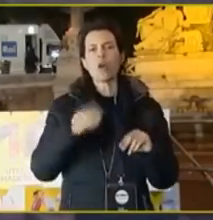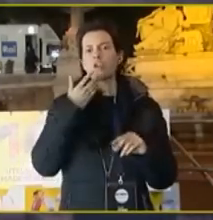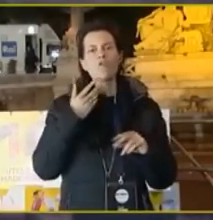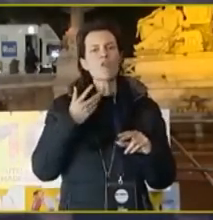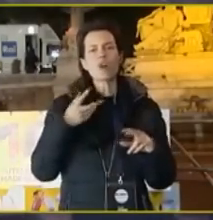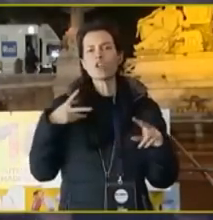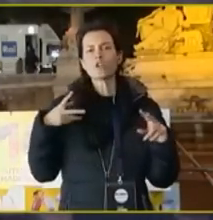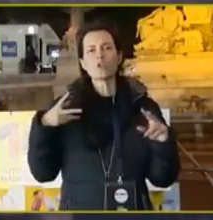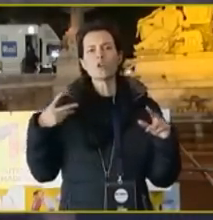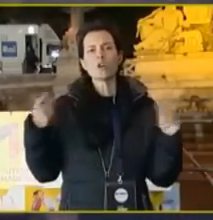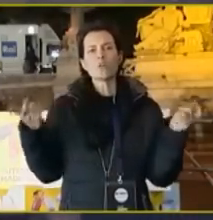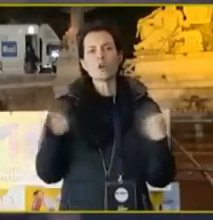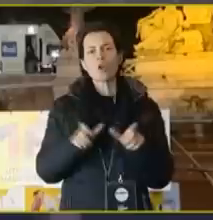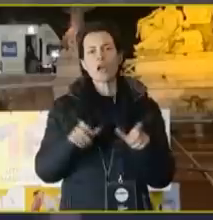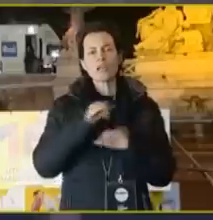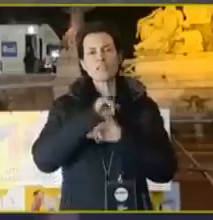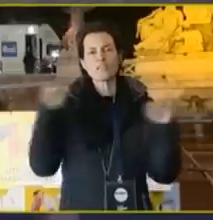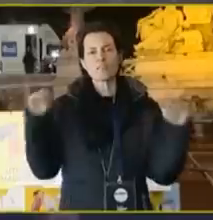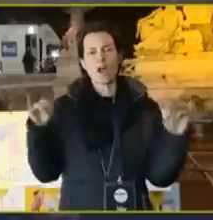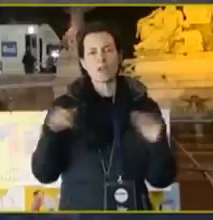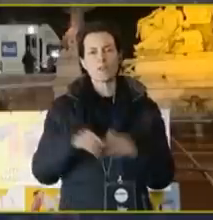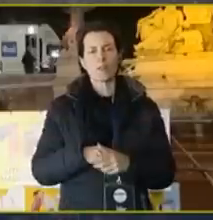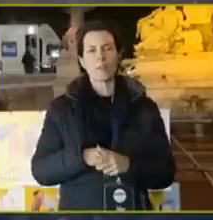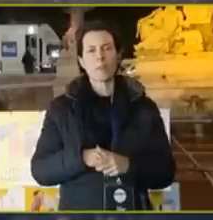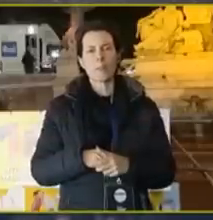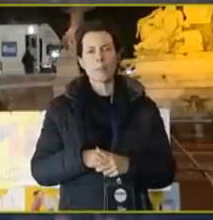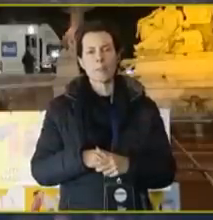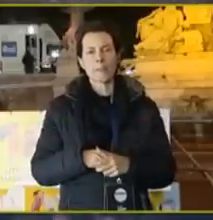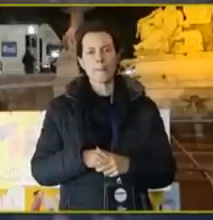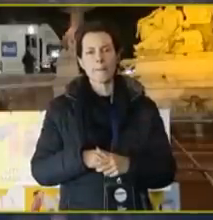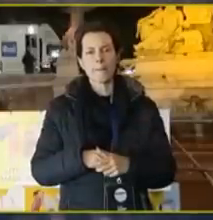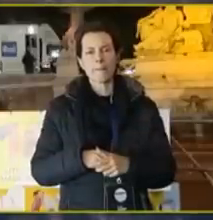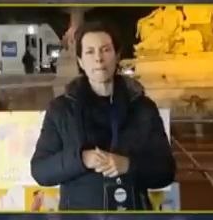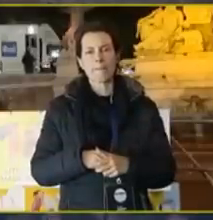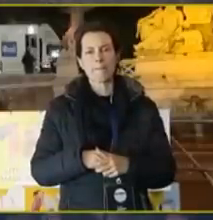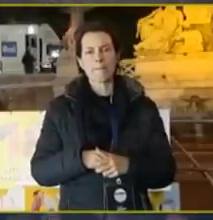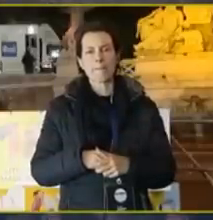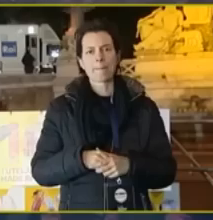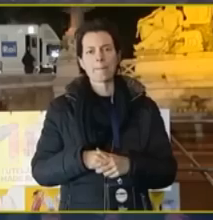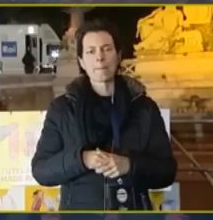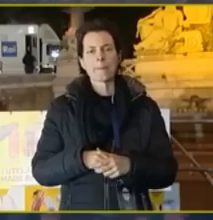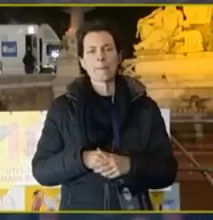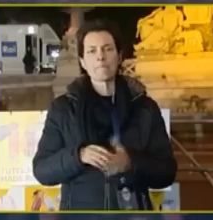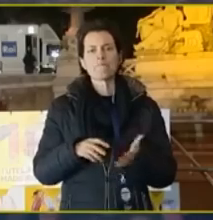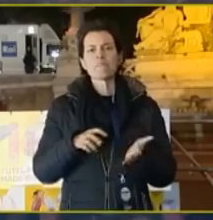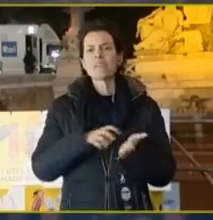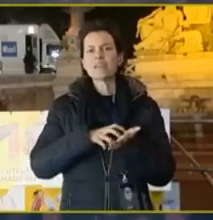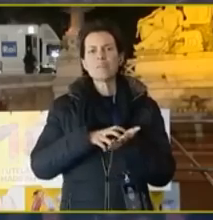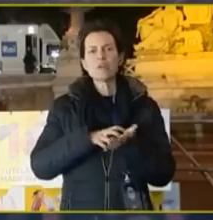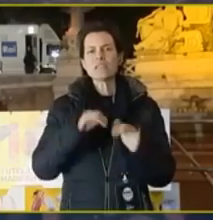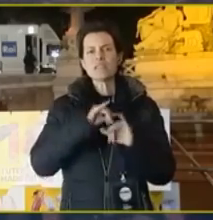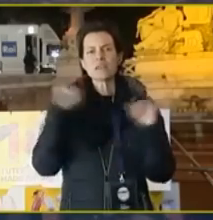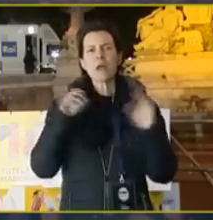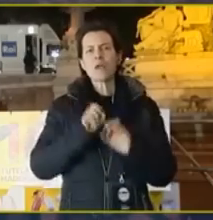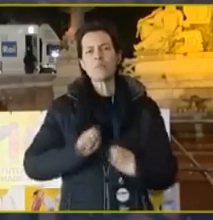al mondo. Pretendiamo un ricambio veloce e vogliamo che sia mantenuto costante. La flessibilità deve essere massima per chi prende le